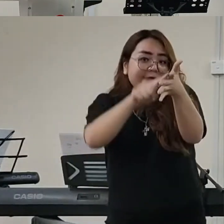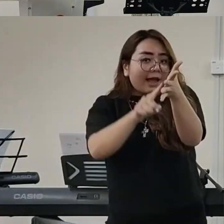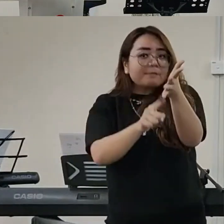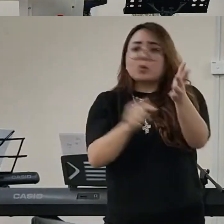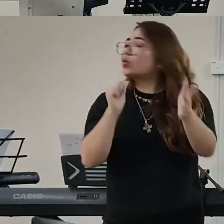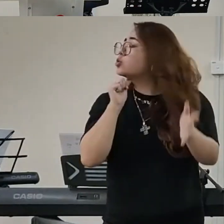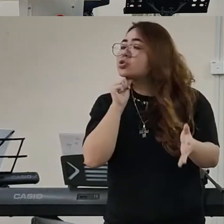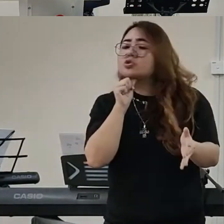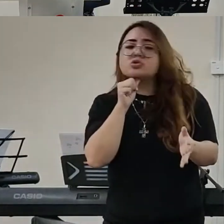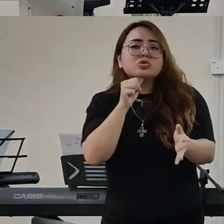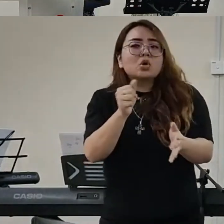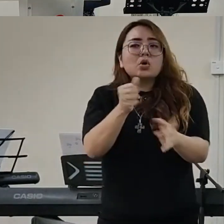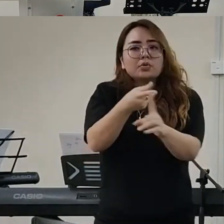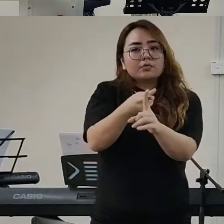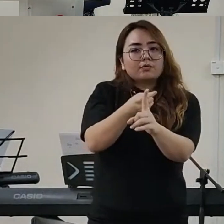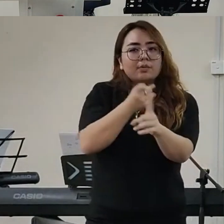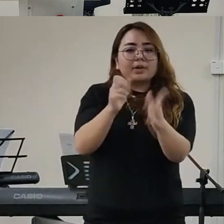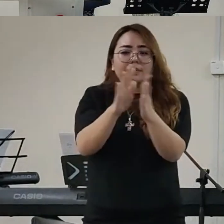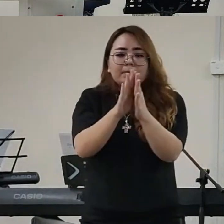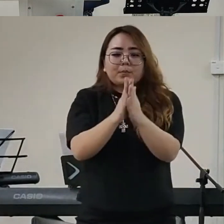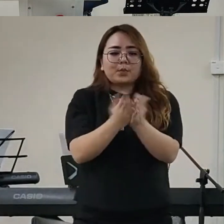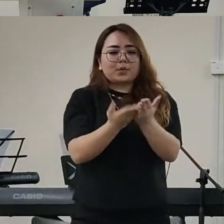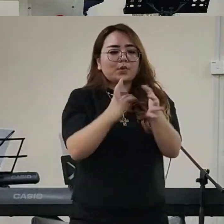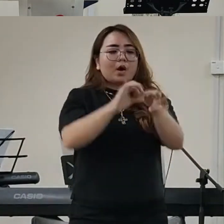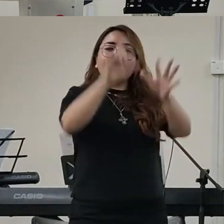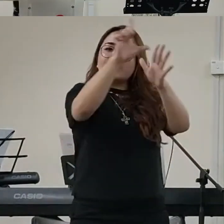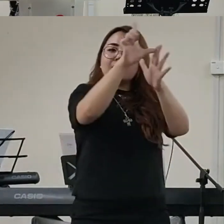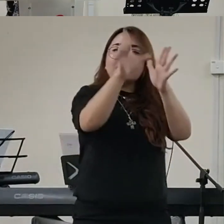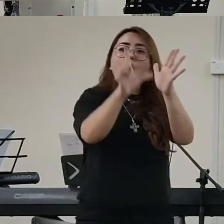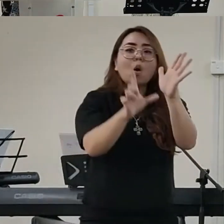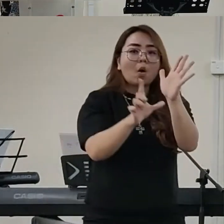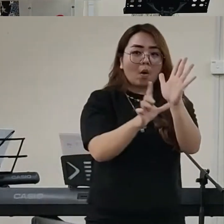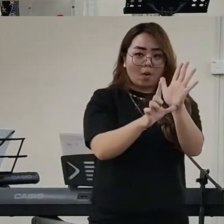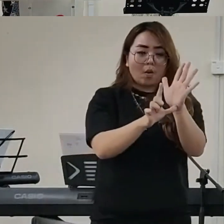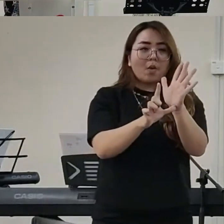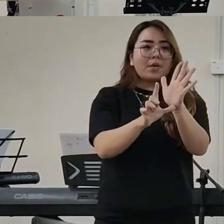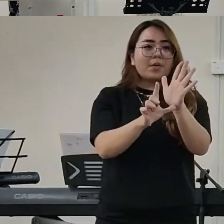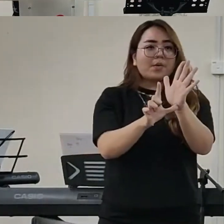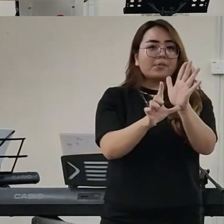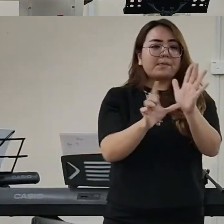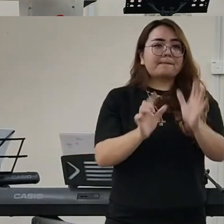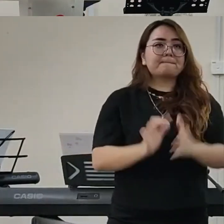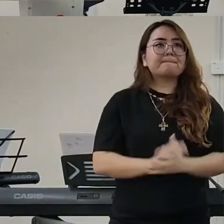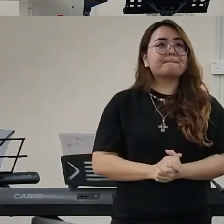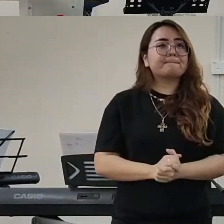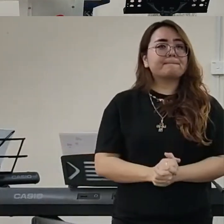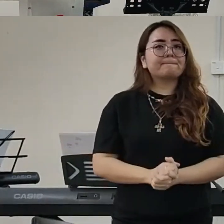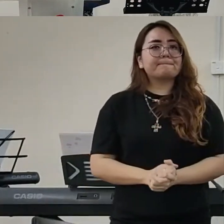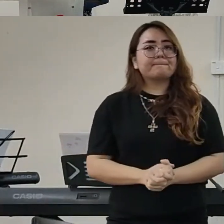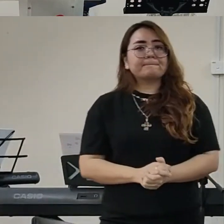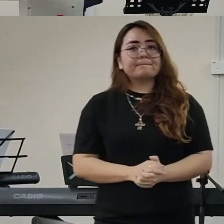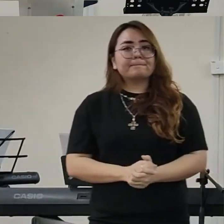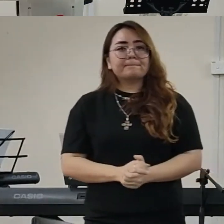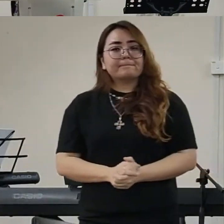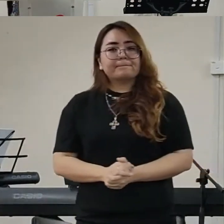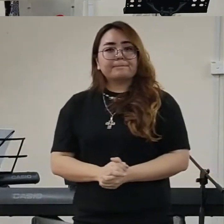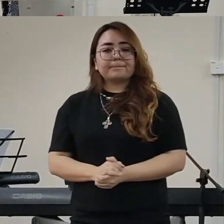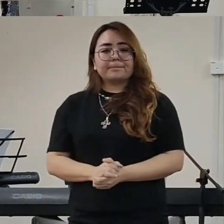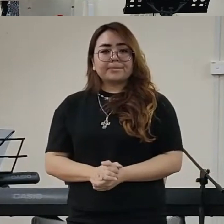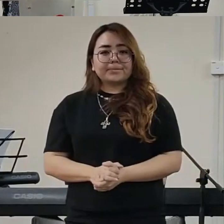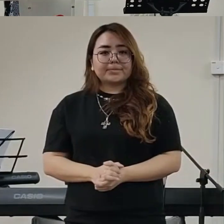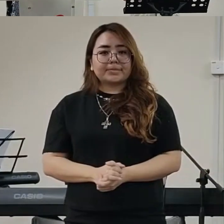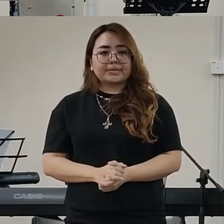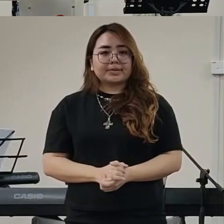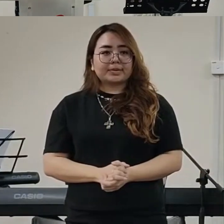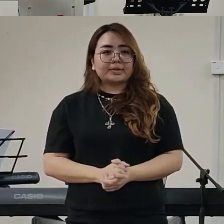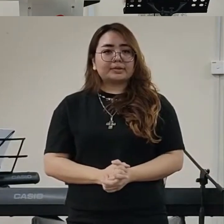面呢，前五本书呢，就是创世纪、出埃及记、利末记、民数记，还有生命记呢，其实就是代表我们的那